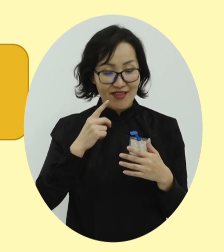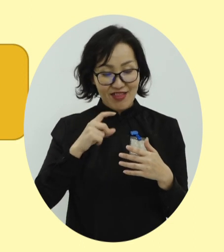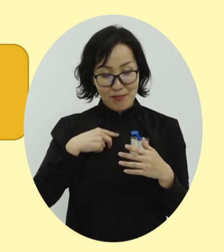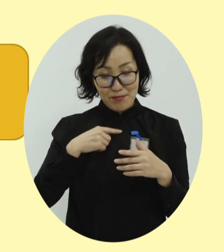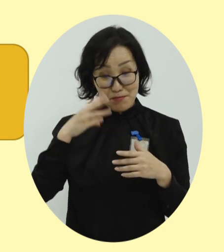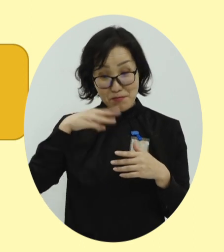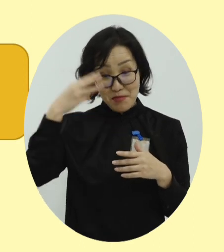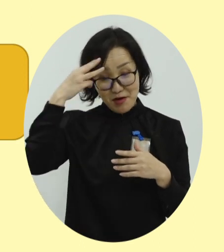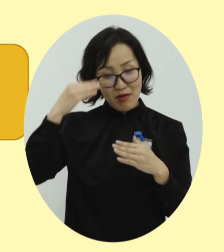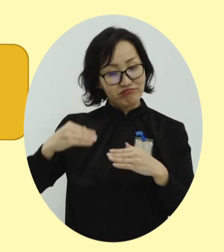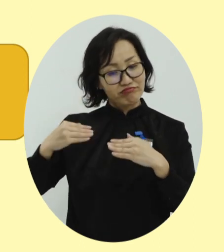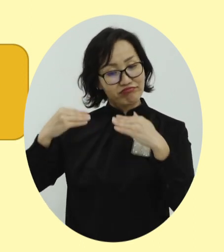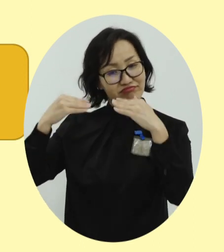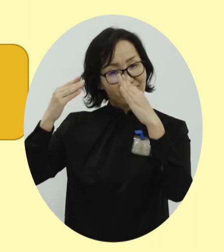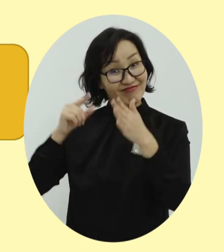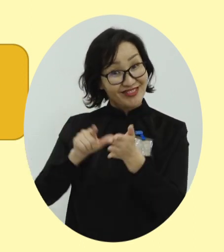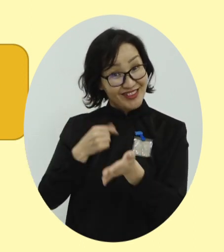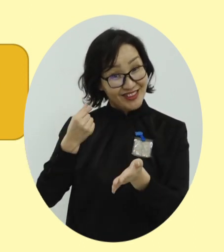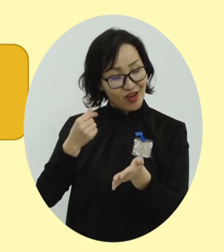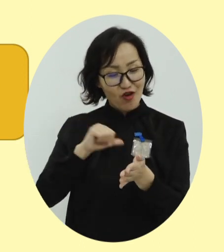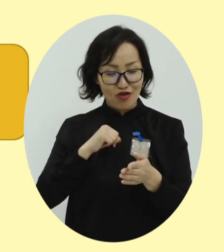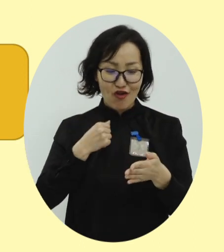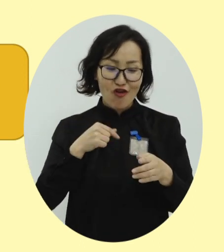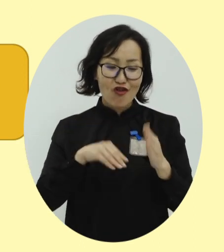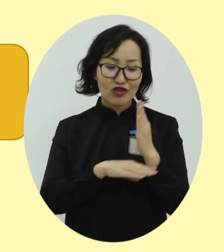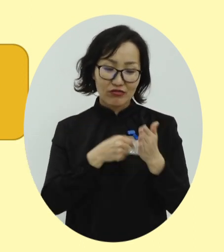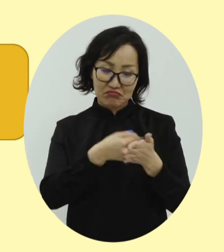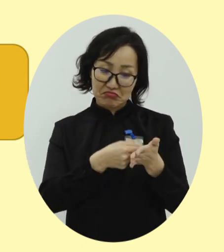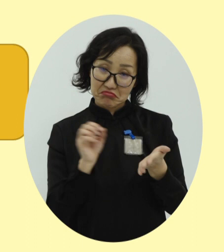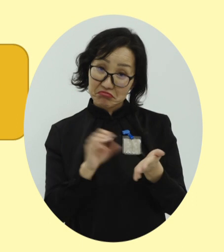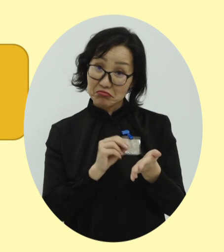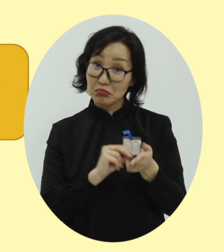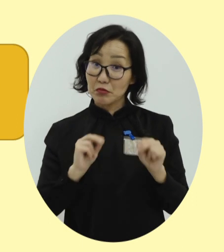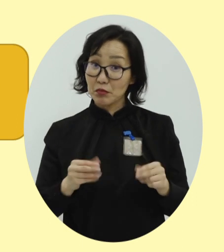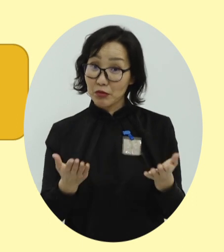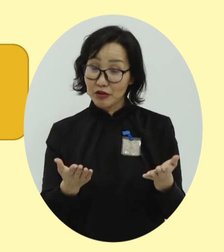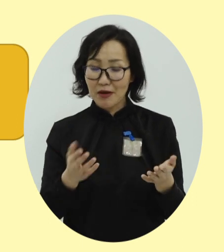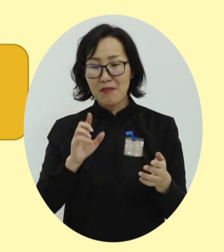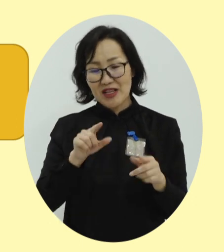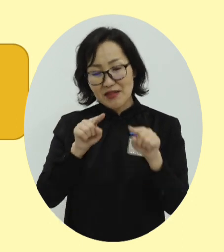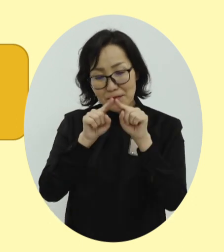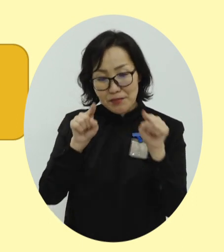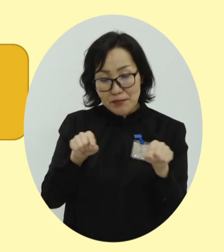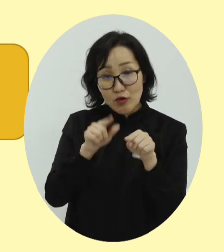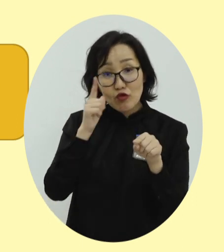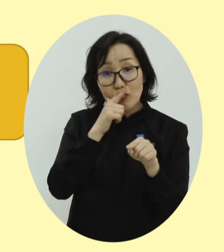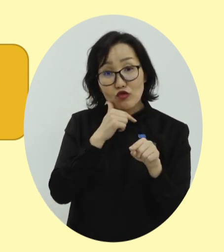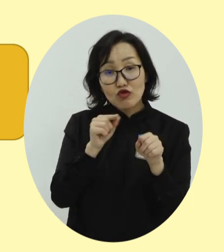хэлнийхаа мэдлэгийг ахиулахын тулд өдрийн тэмдэглэлийг бичиж болох юм байна. Мөн бяцхан ном хэлбрээр бичиж болно.